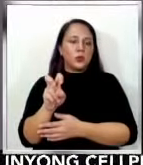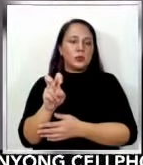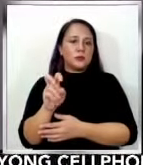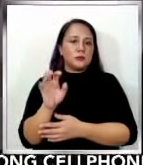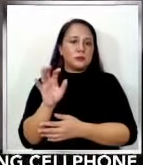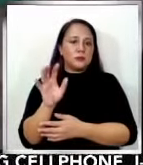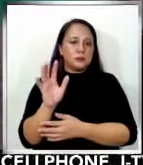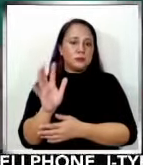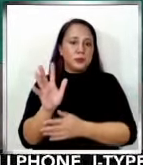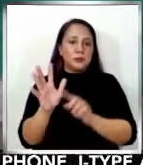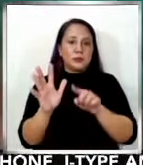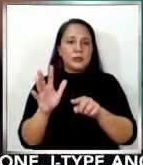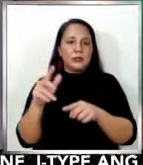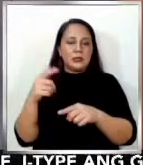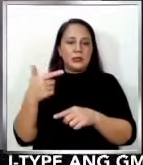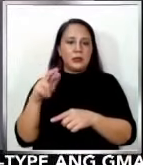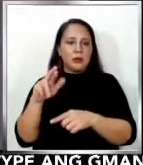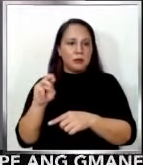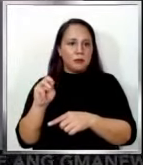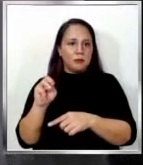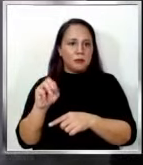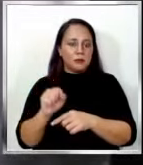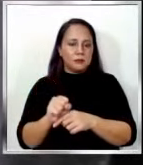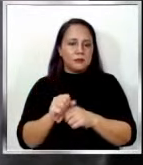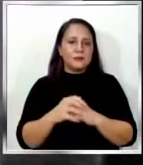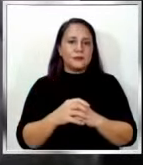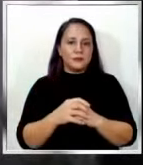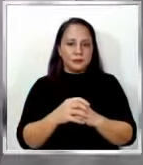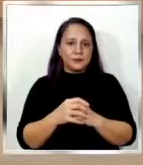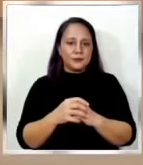May Bermudez, Nakatuto, 24 Oras.